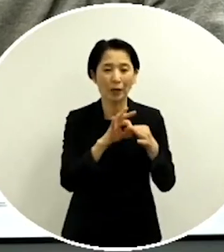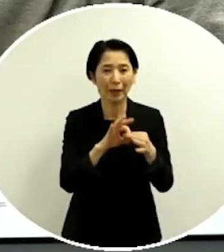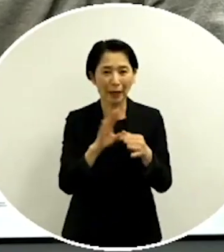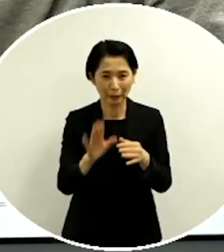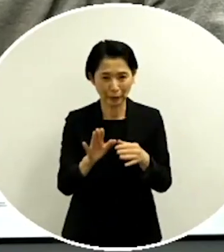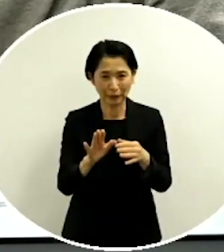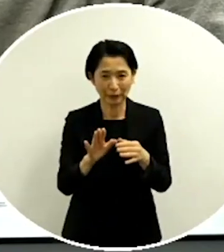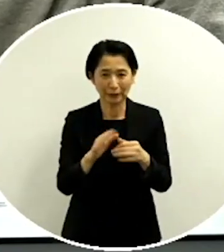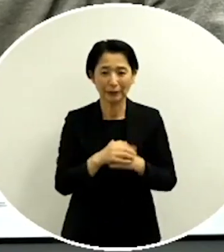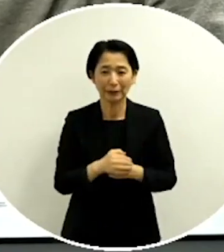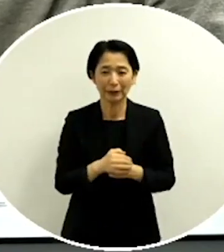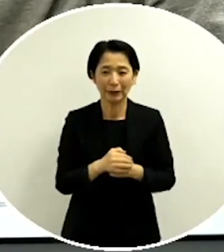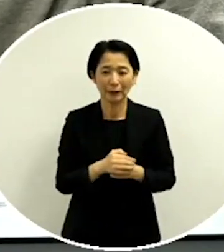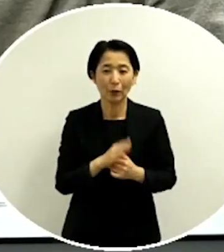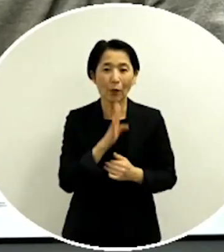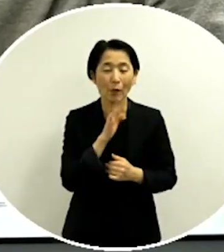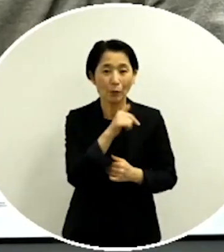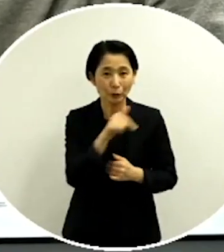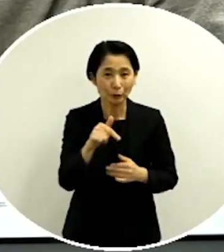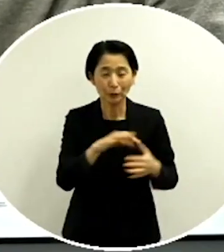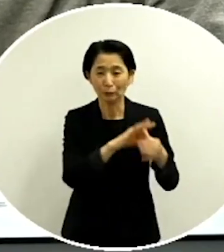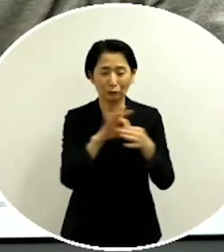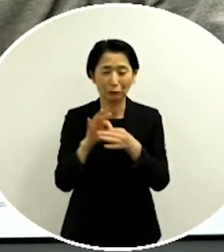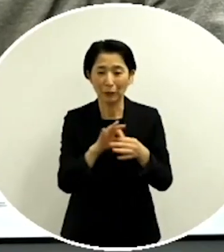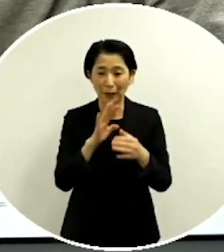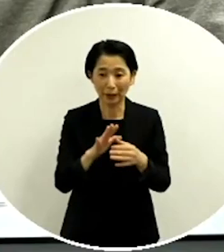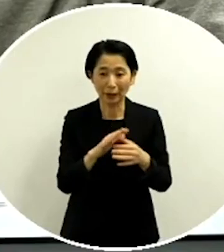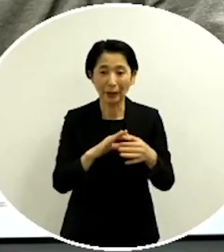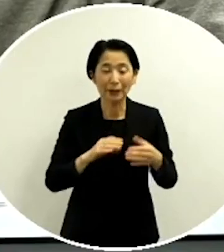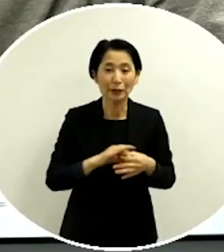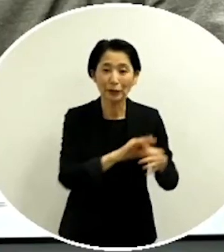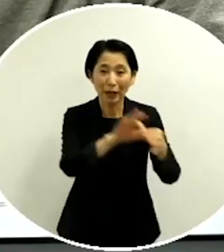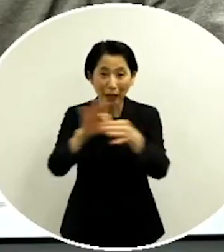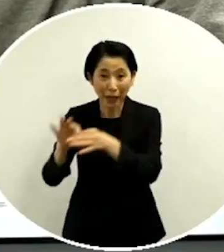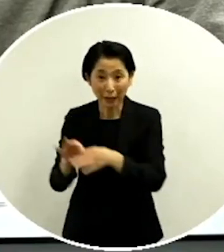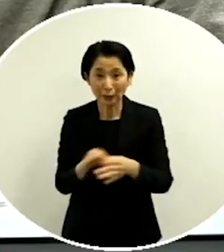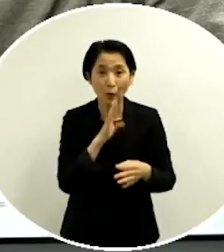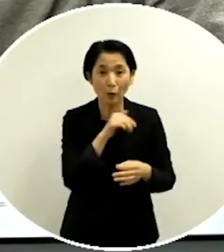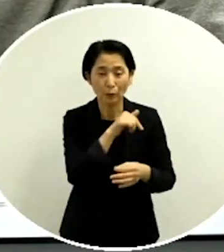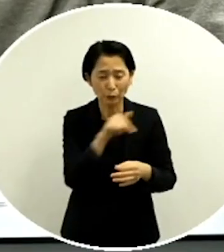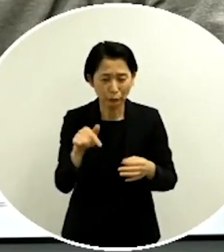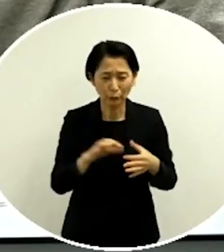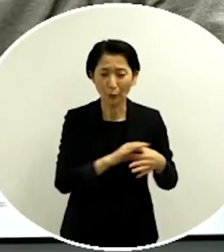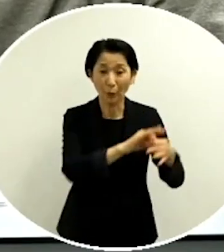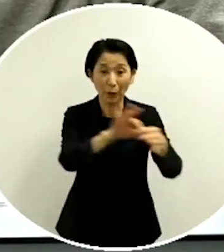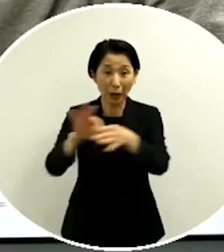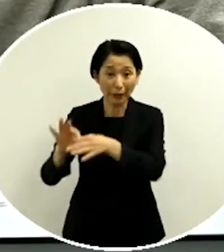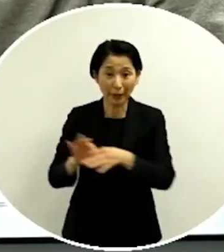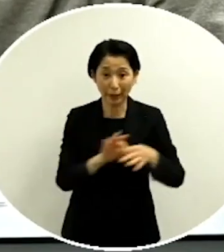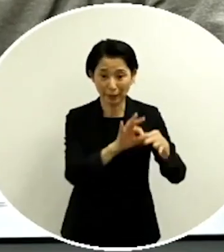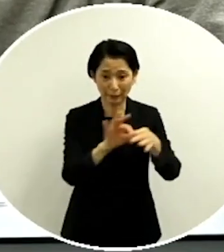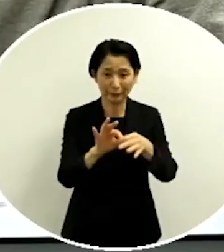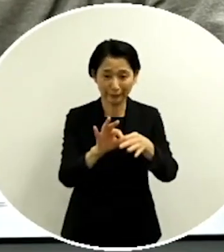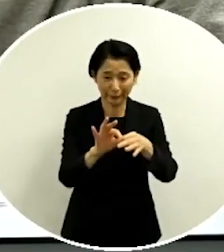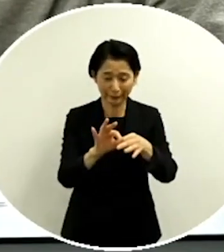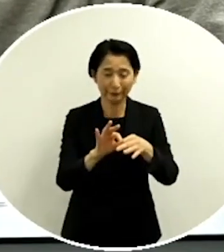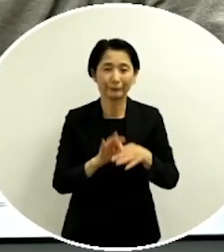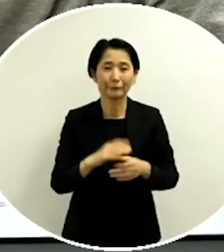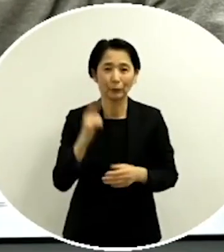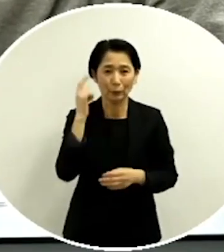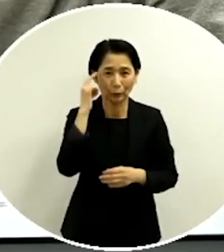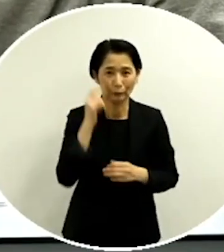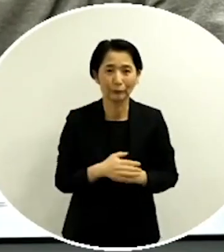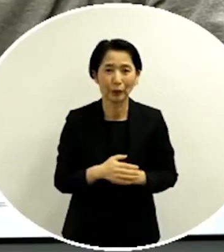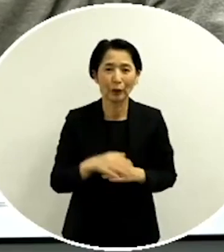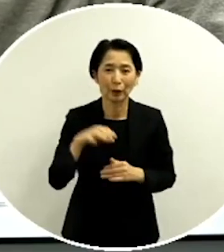そしてつながる本部ですねこことも関係があるみんなあの横断的になってしまっていて